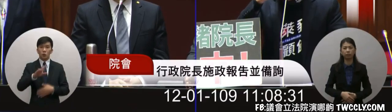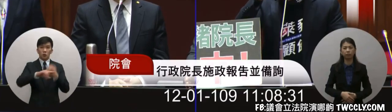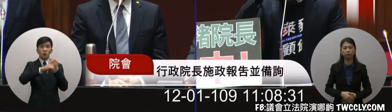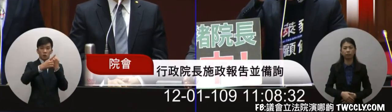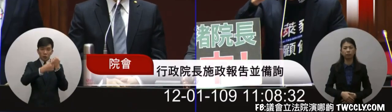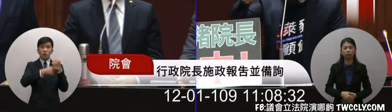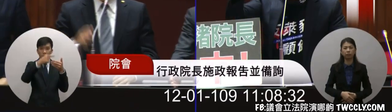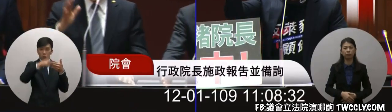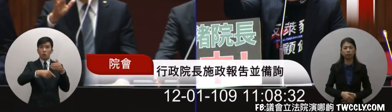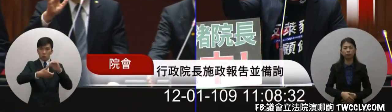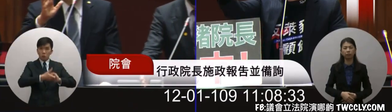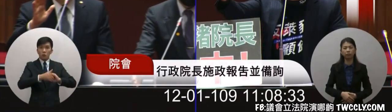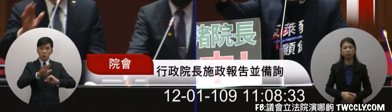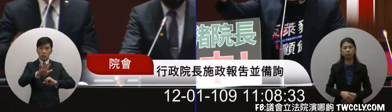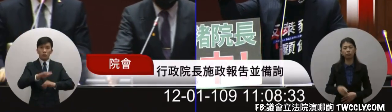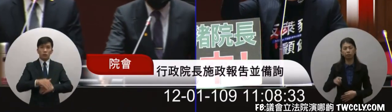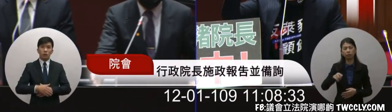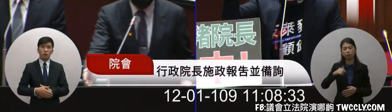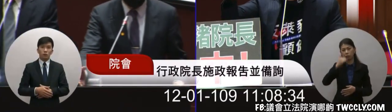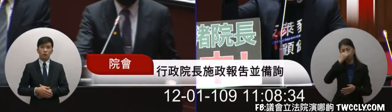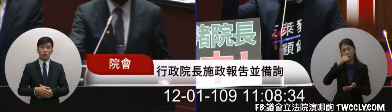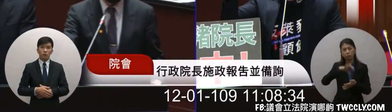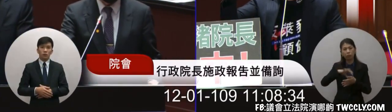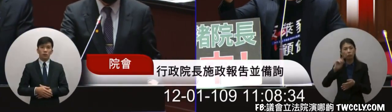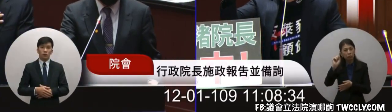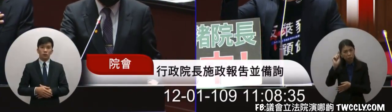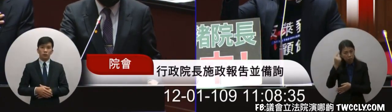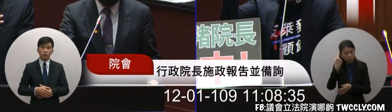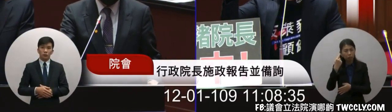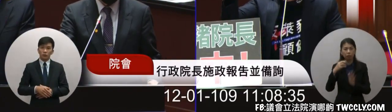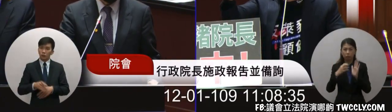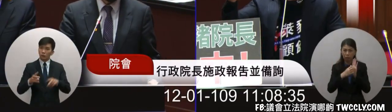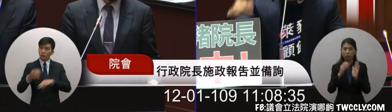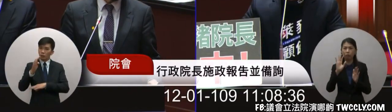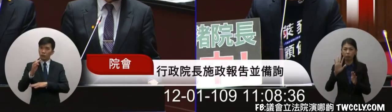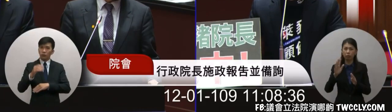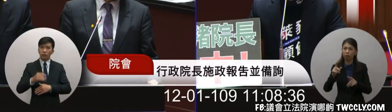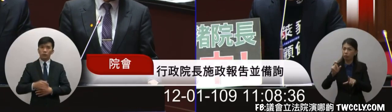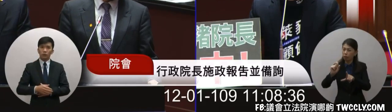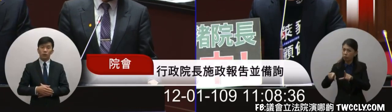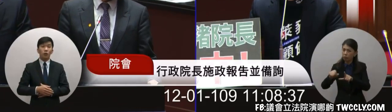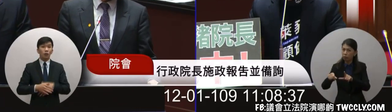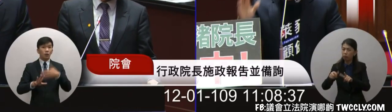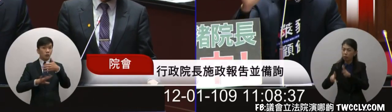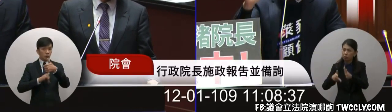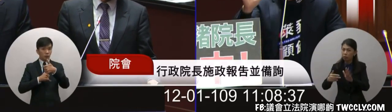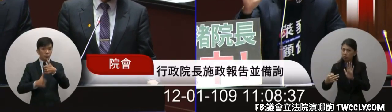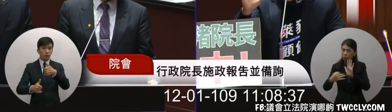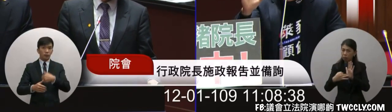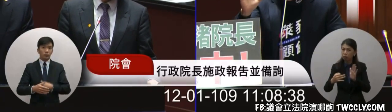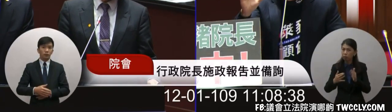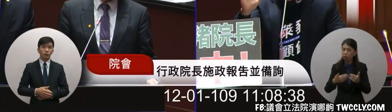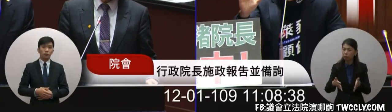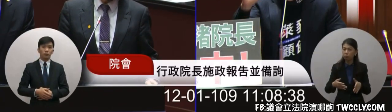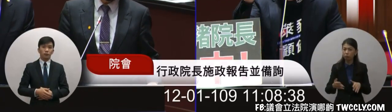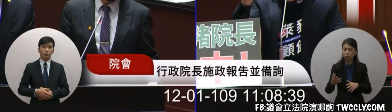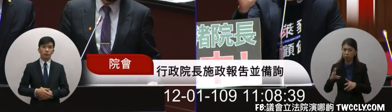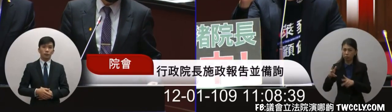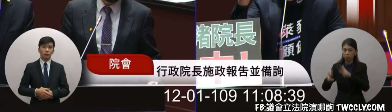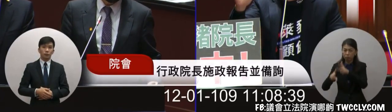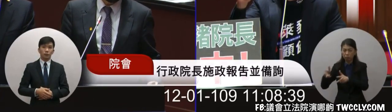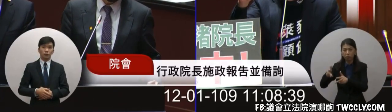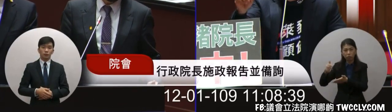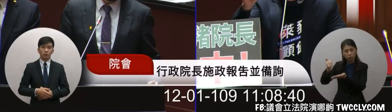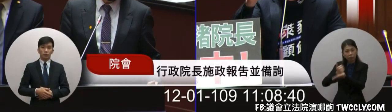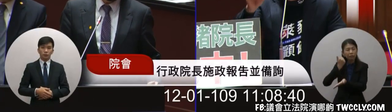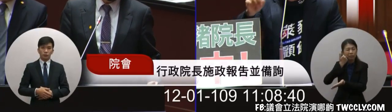定制， 那我们标产地能不能标厂商？ 委员， 能不能公开厂商哪一